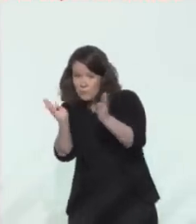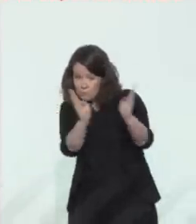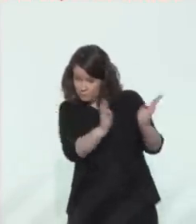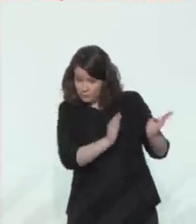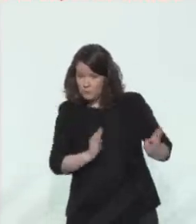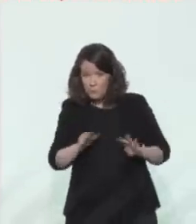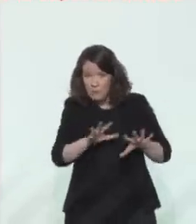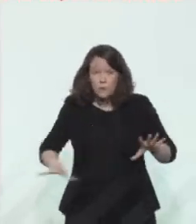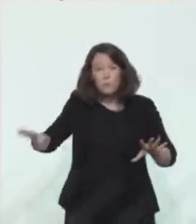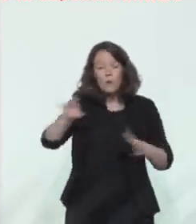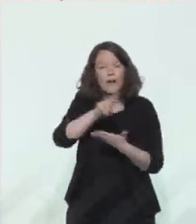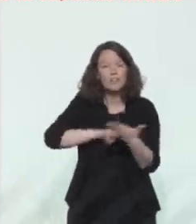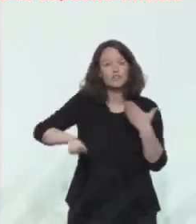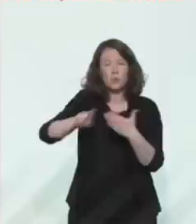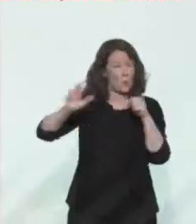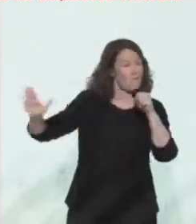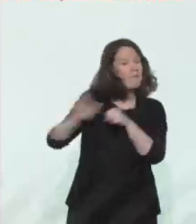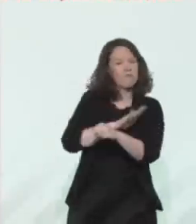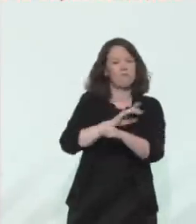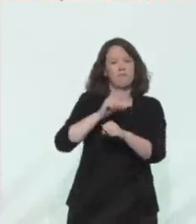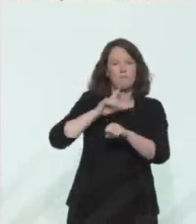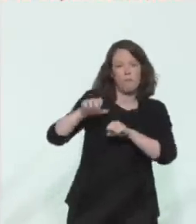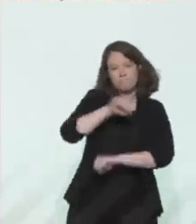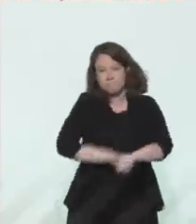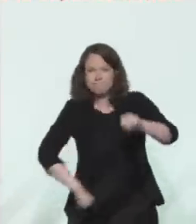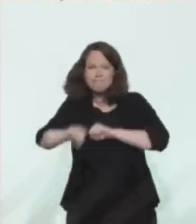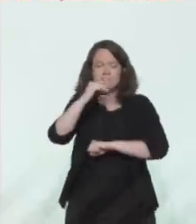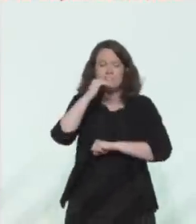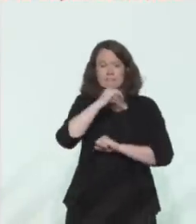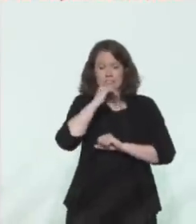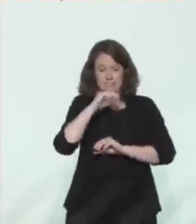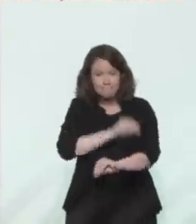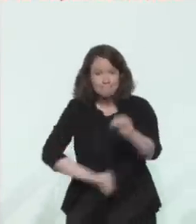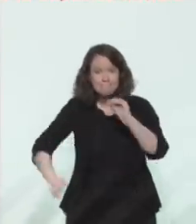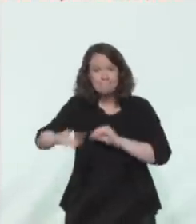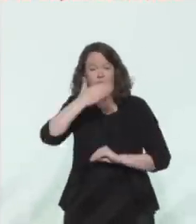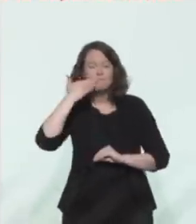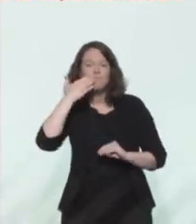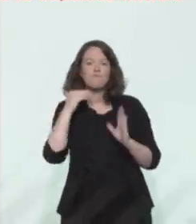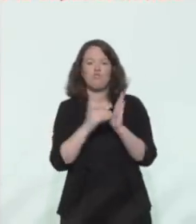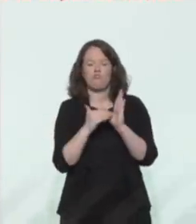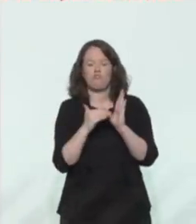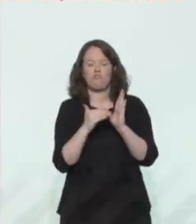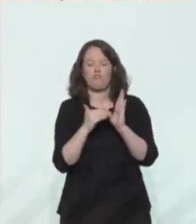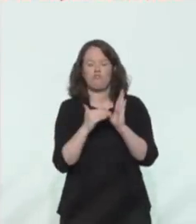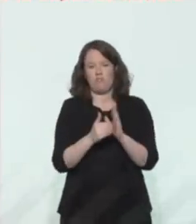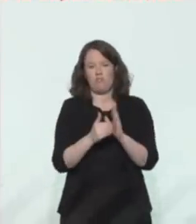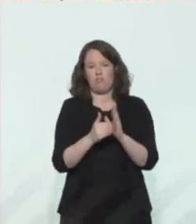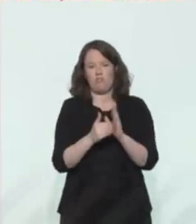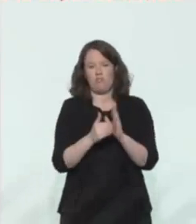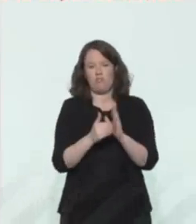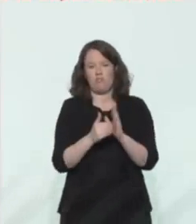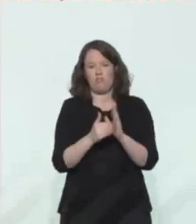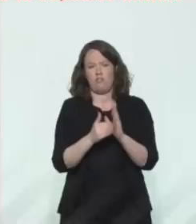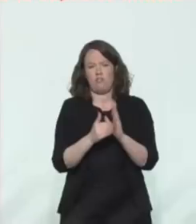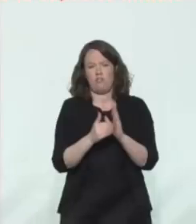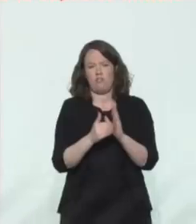et privés de la région concernée pour être capable de sauver des vies et d'accueillir dans les meilleures conditions possibles